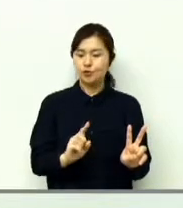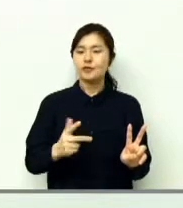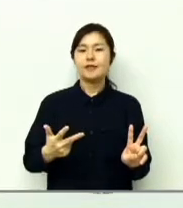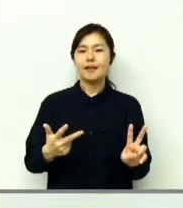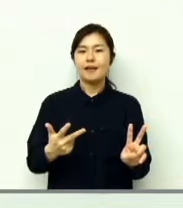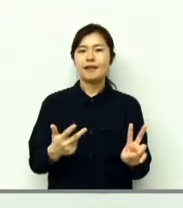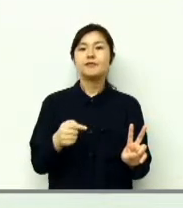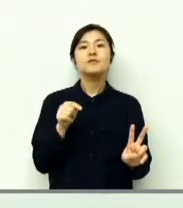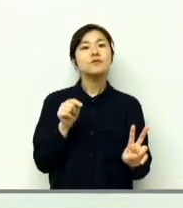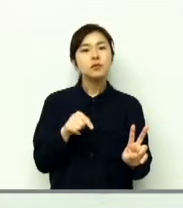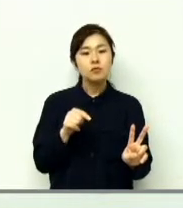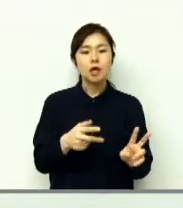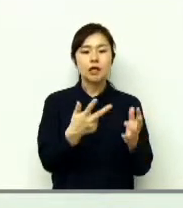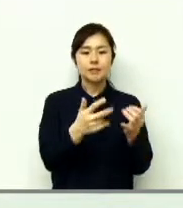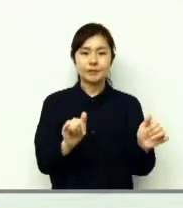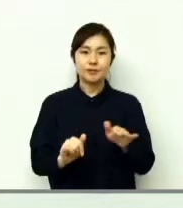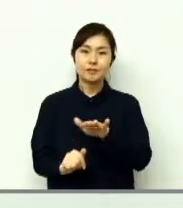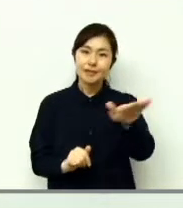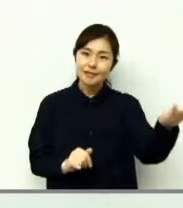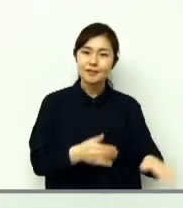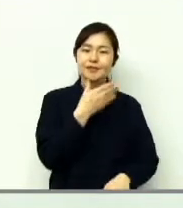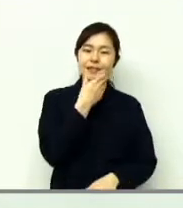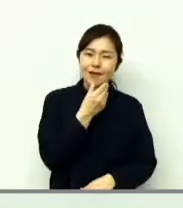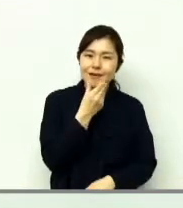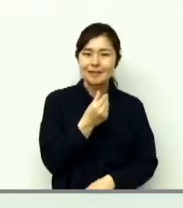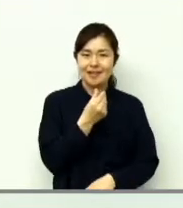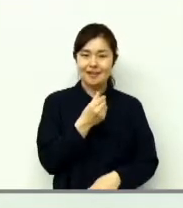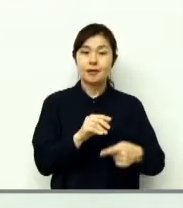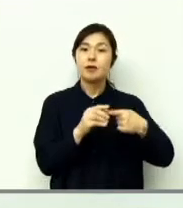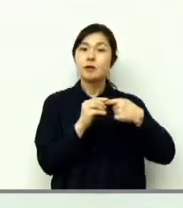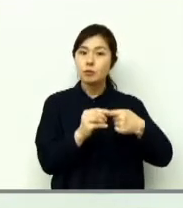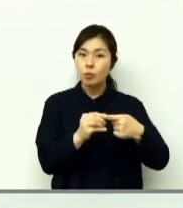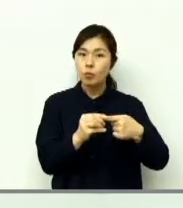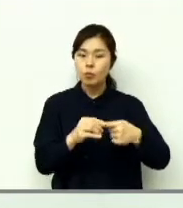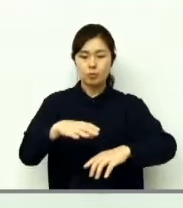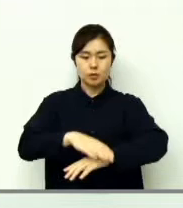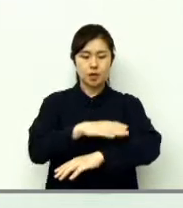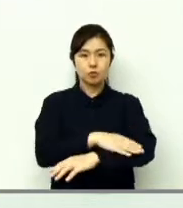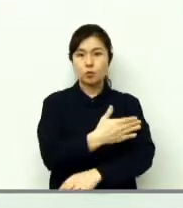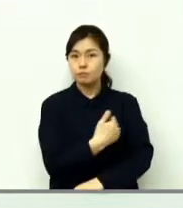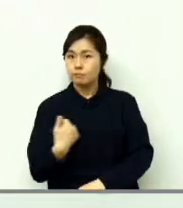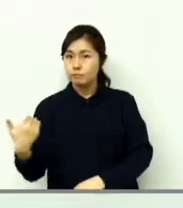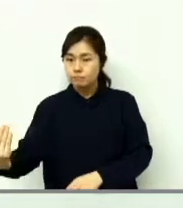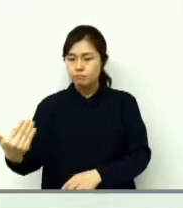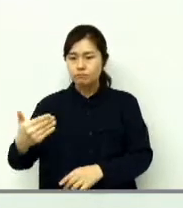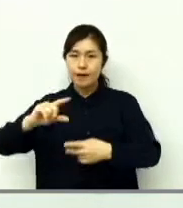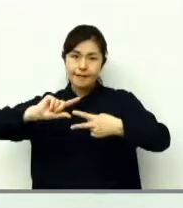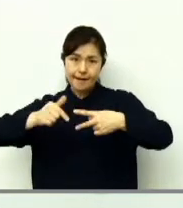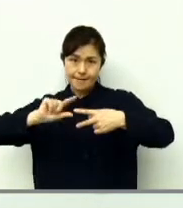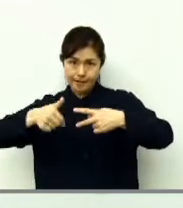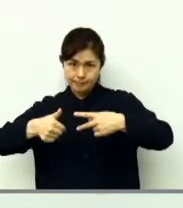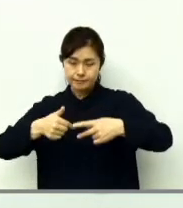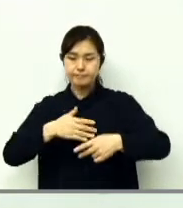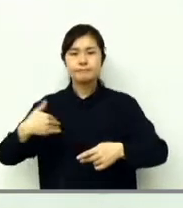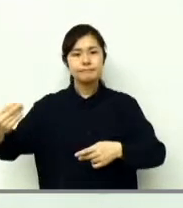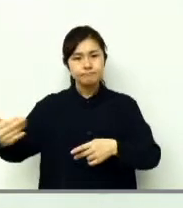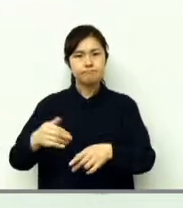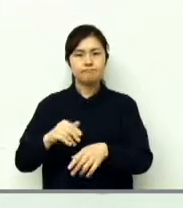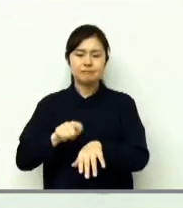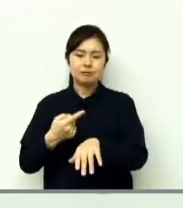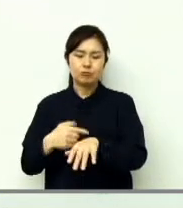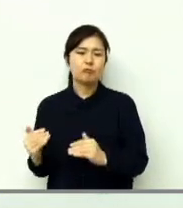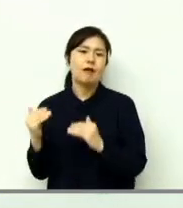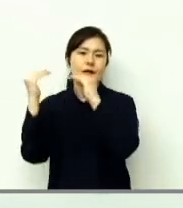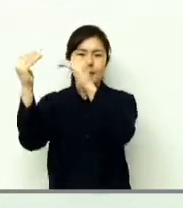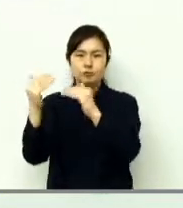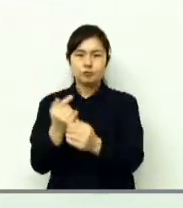業の推進と合わせまして、行財政改革の取り組みによる高品質経営市役所への転換を図っていくために、